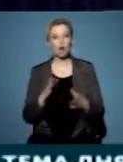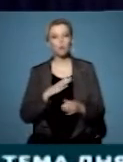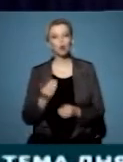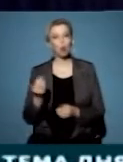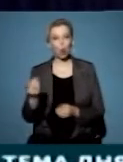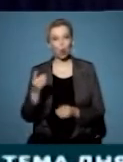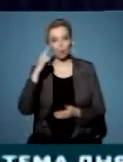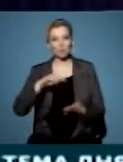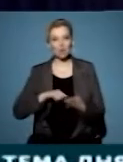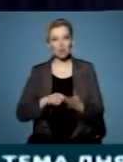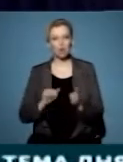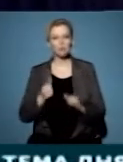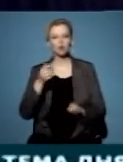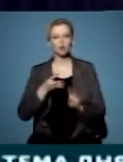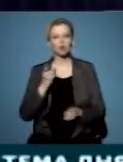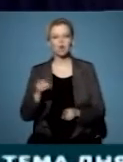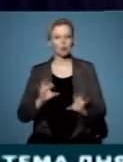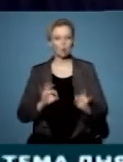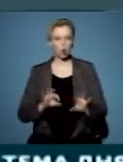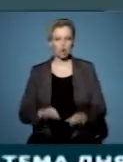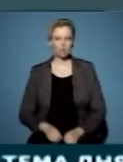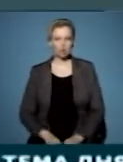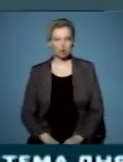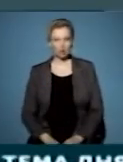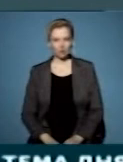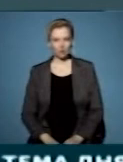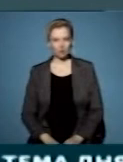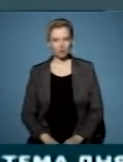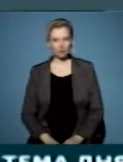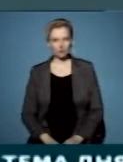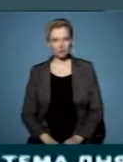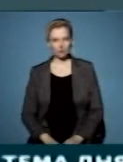його мета першочергова, як він пояснює.